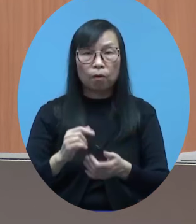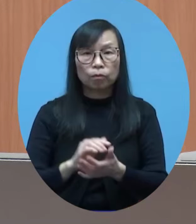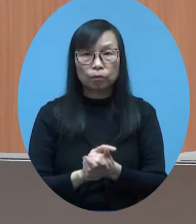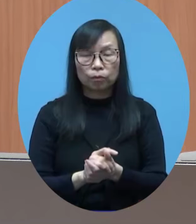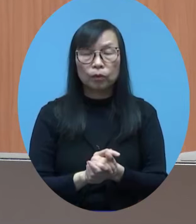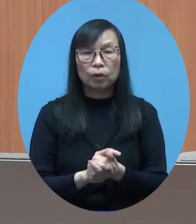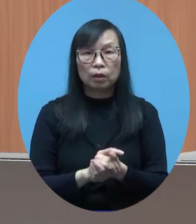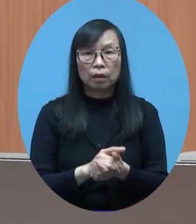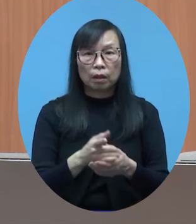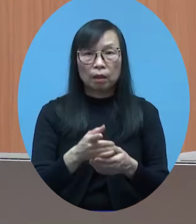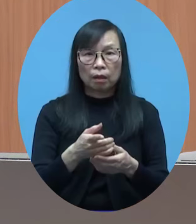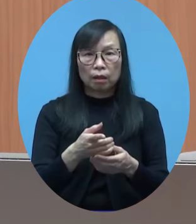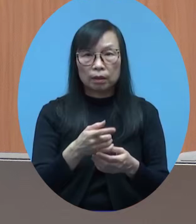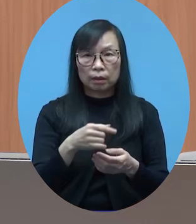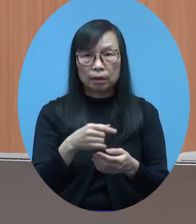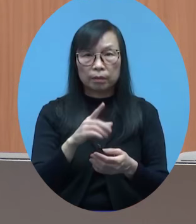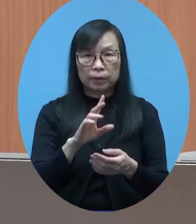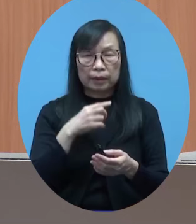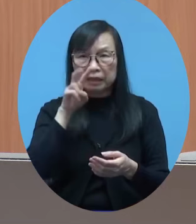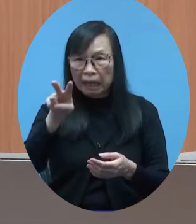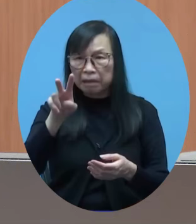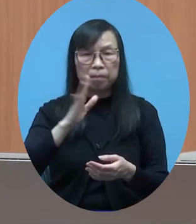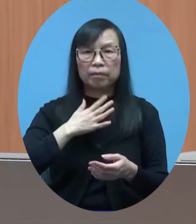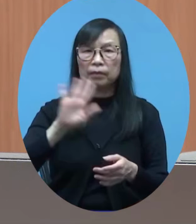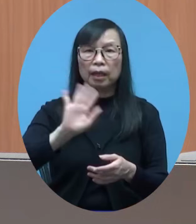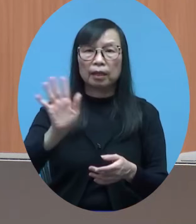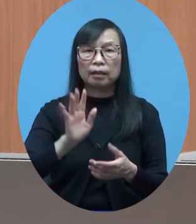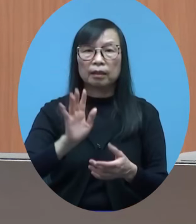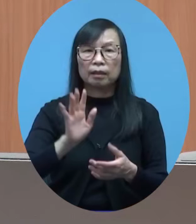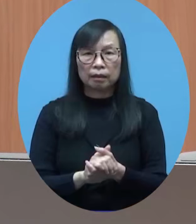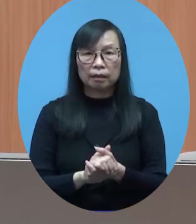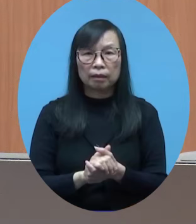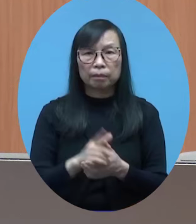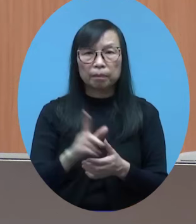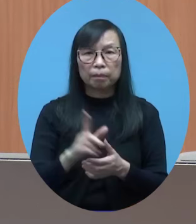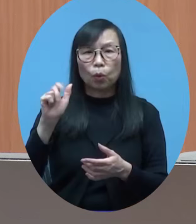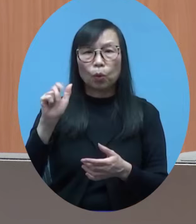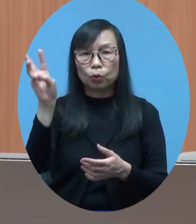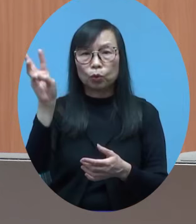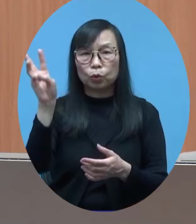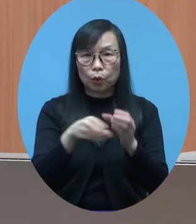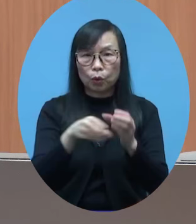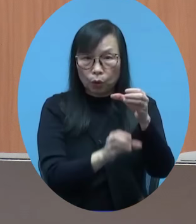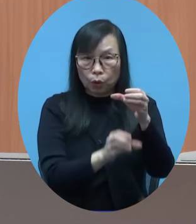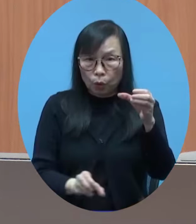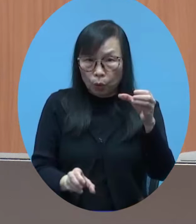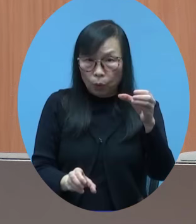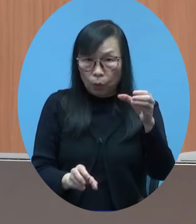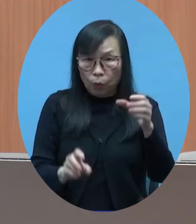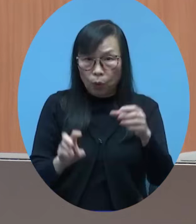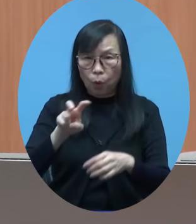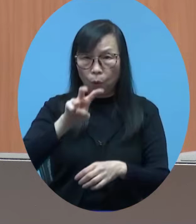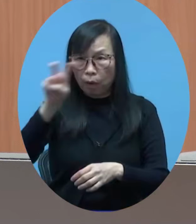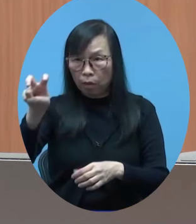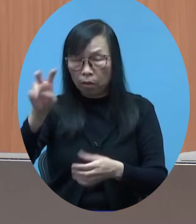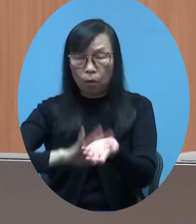個即係冇乜嘢需要係視察嘅，只不過係因為佢嗰個污水渠嗰度揾到一啲